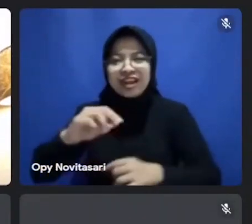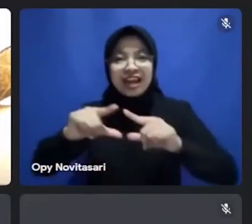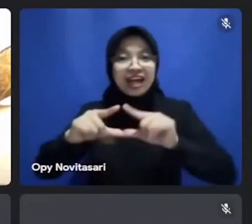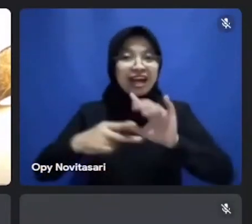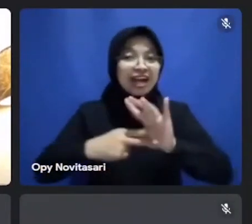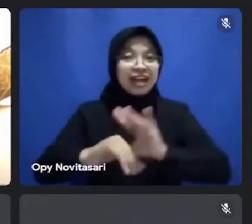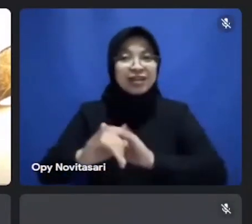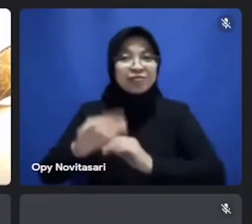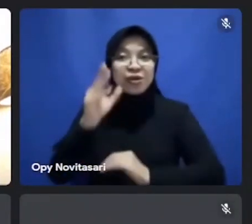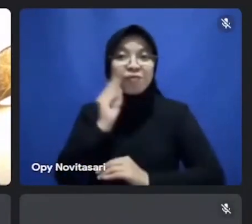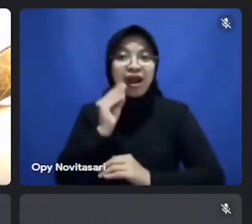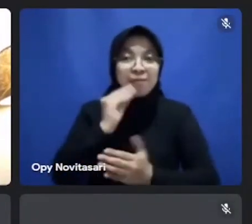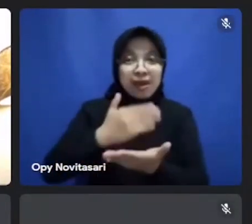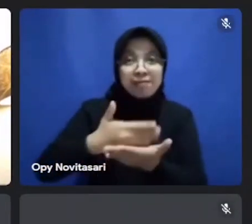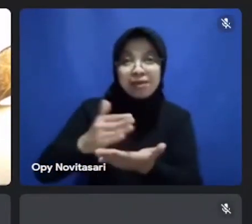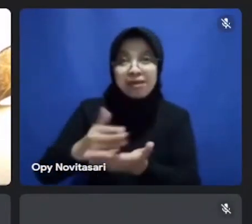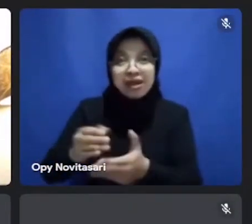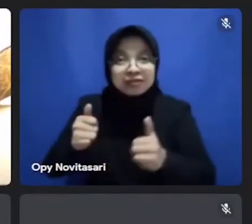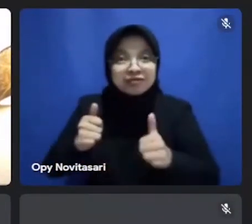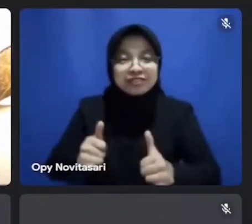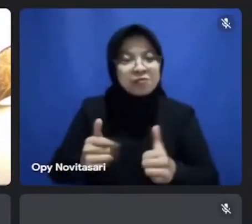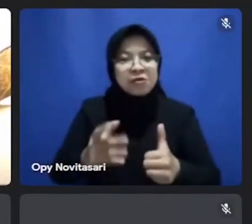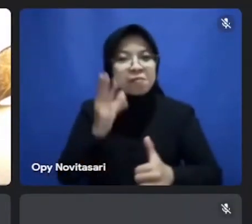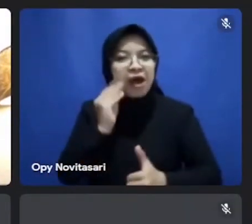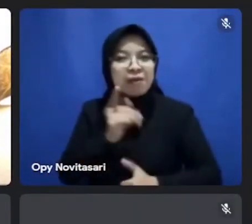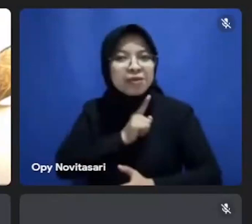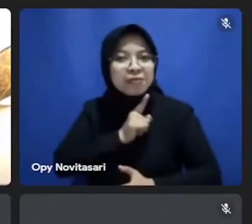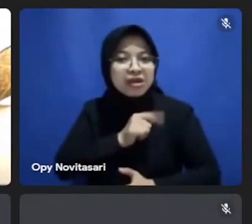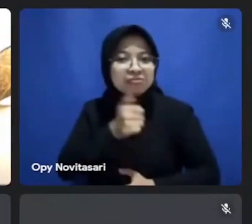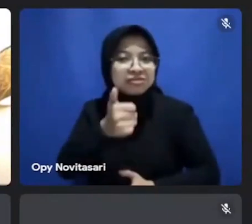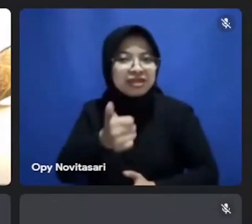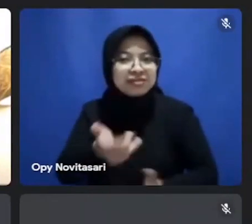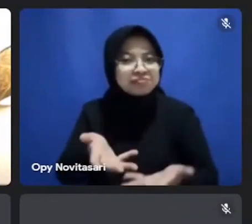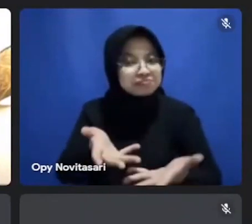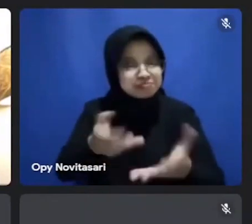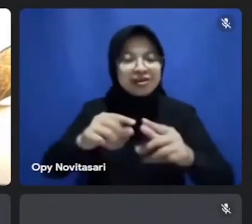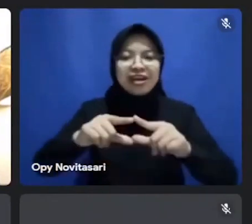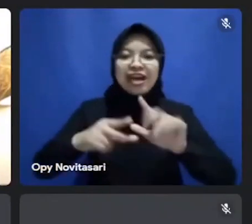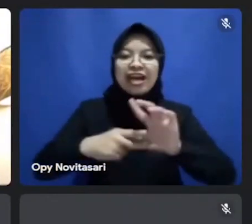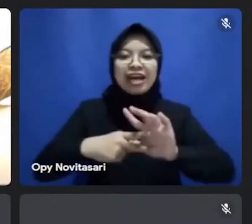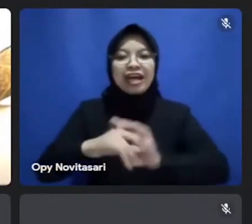mau sharing mengenai cerita pengalaman pribadinya Monggo